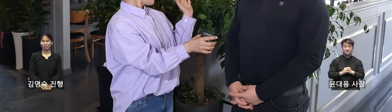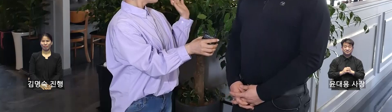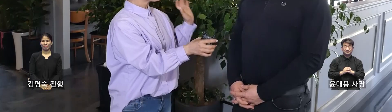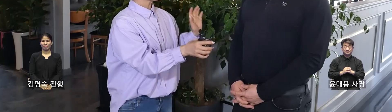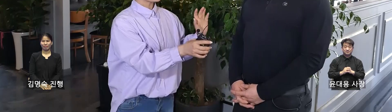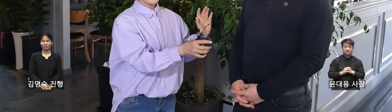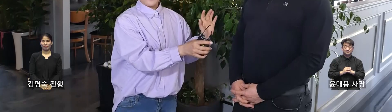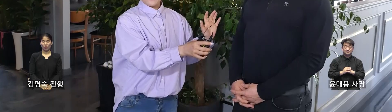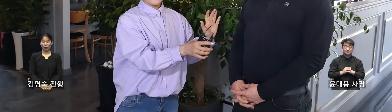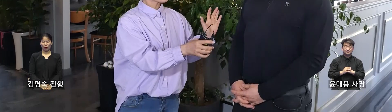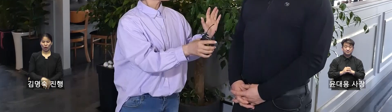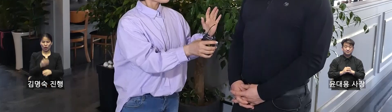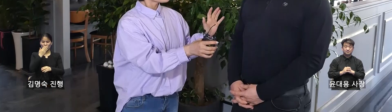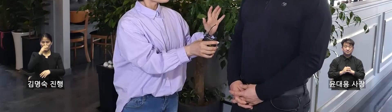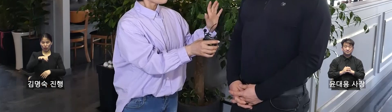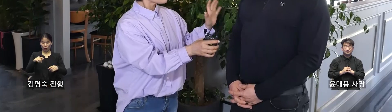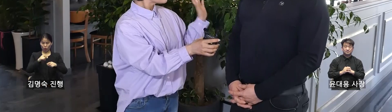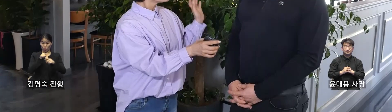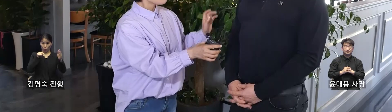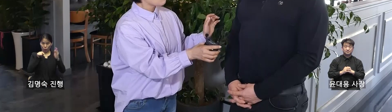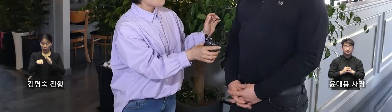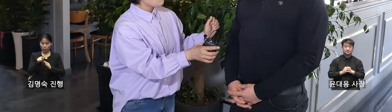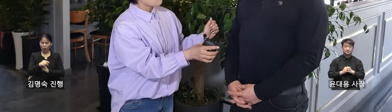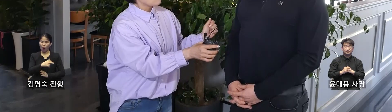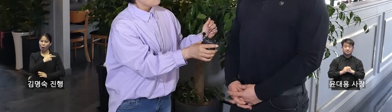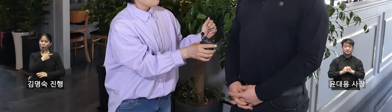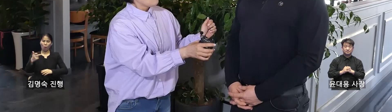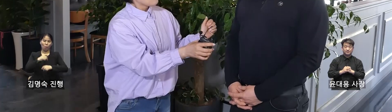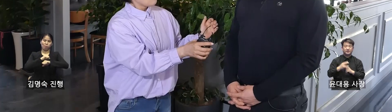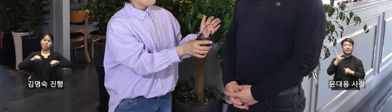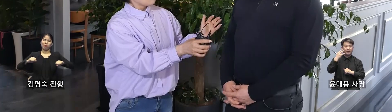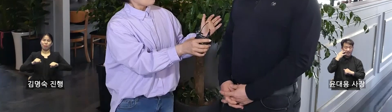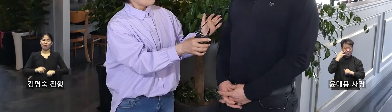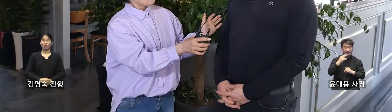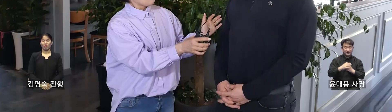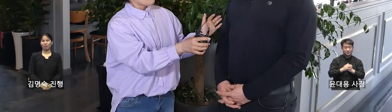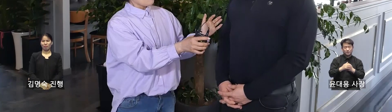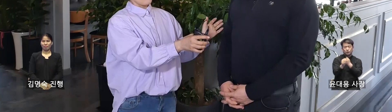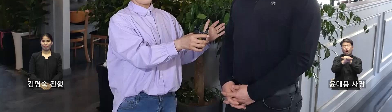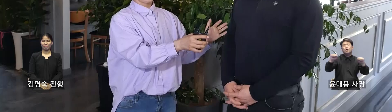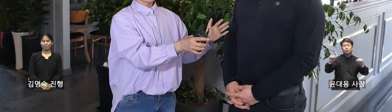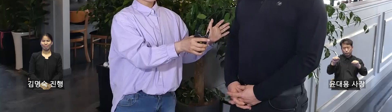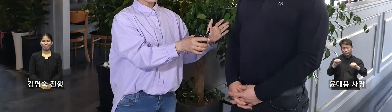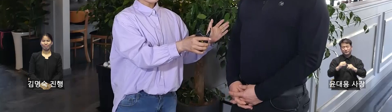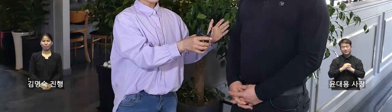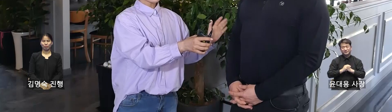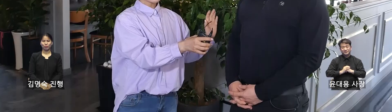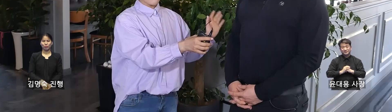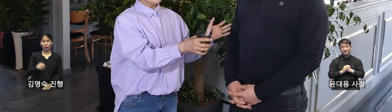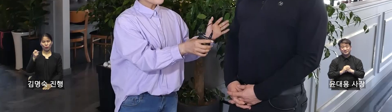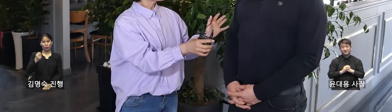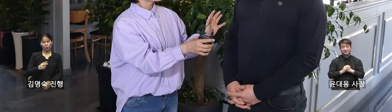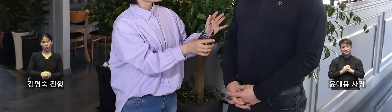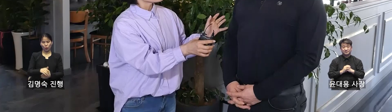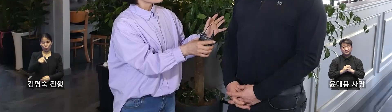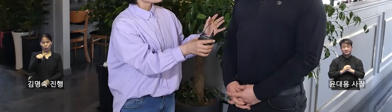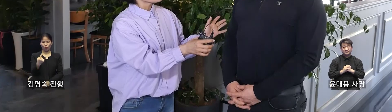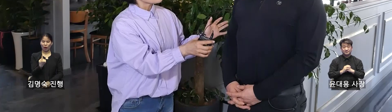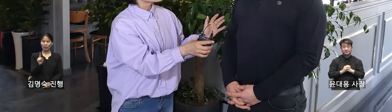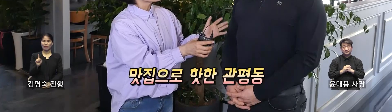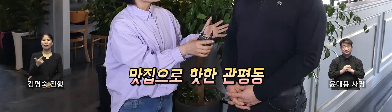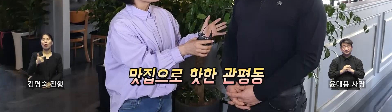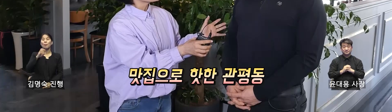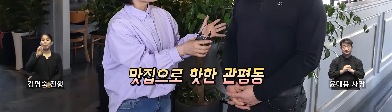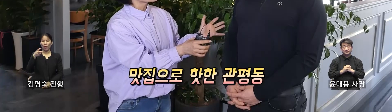근데 이 안에 들어오니까 식당이 참 크네요. 예. 많이 컴퍼니. 예. 그리고 또 이 관평동에